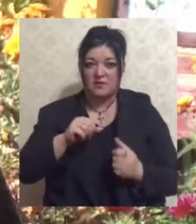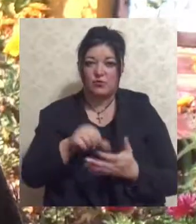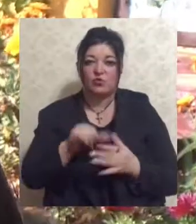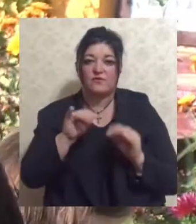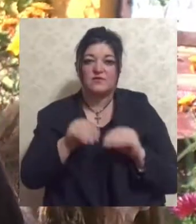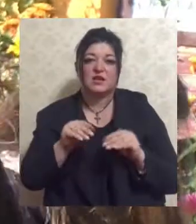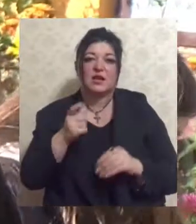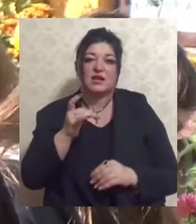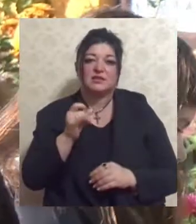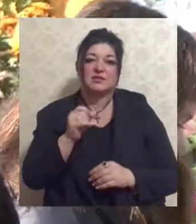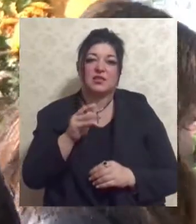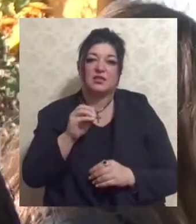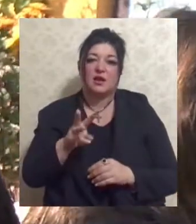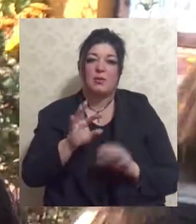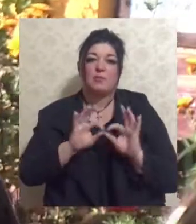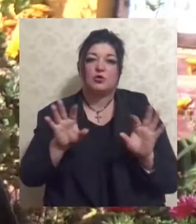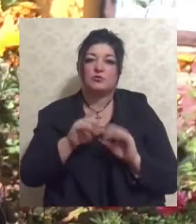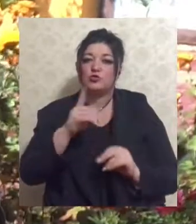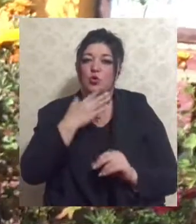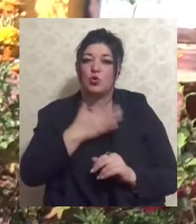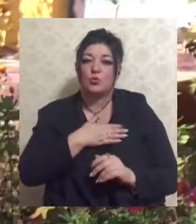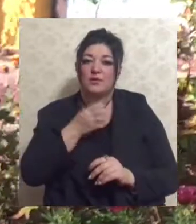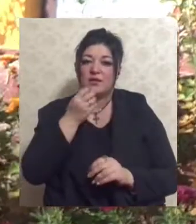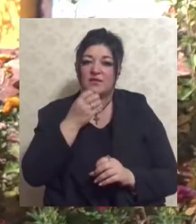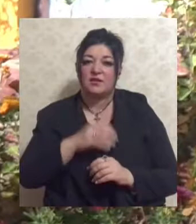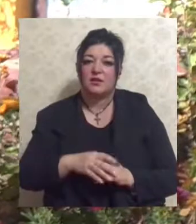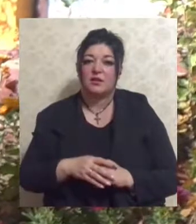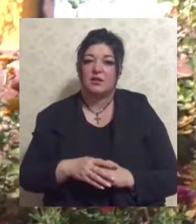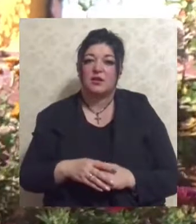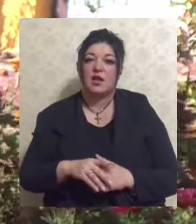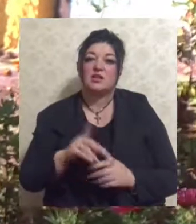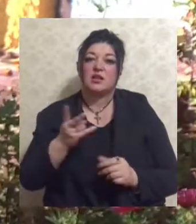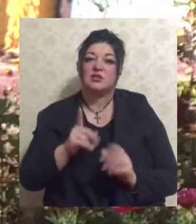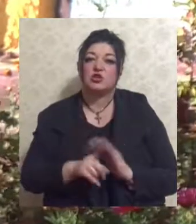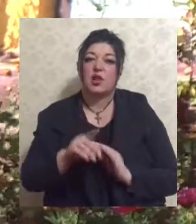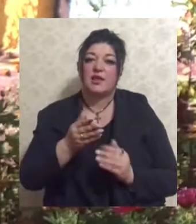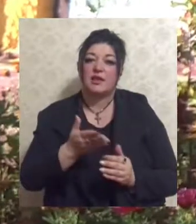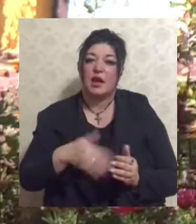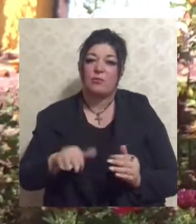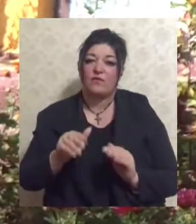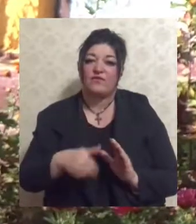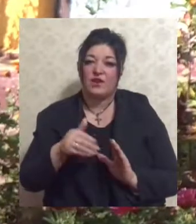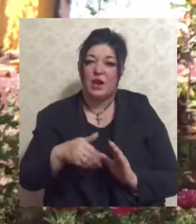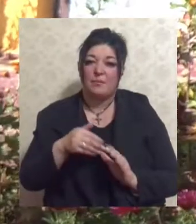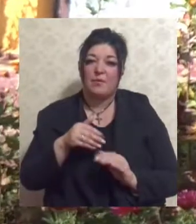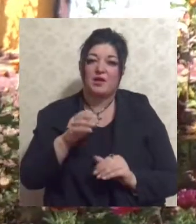хризантем. Розповів, що любить квіти. Надо спочатку ямку викопати, а потім